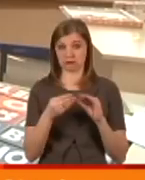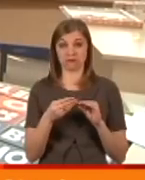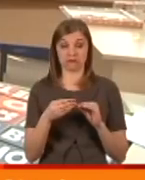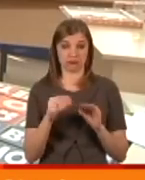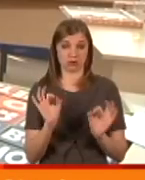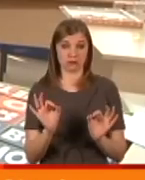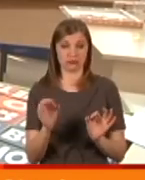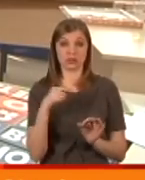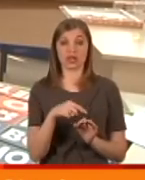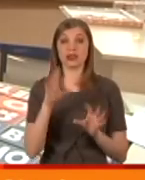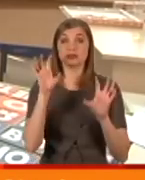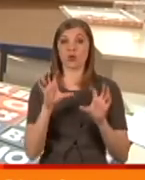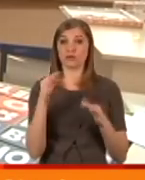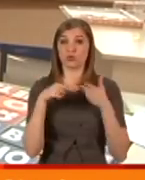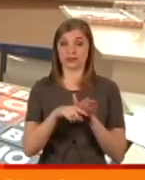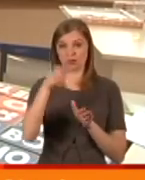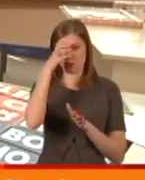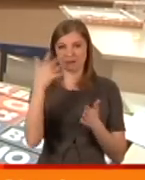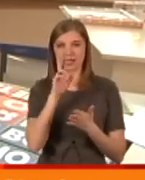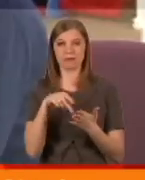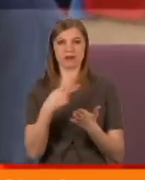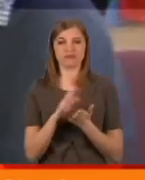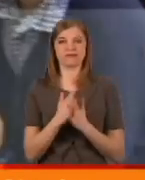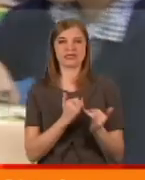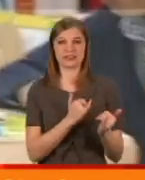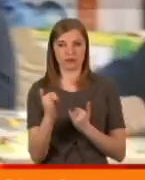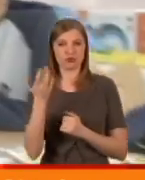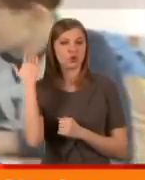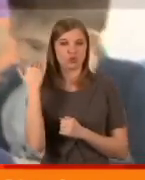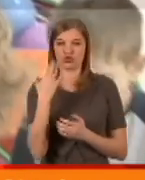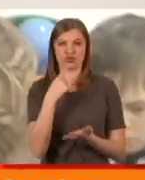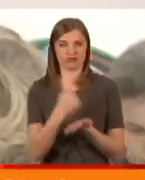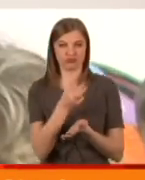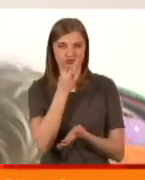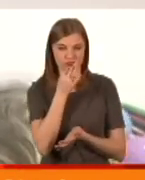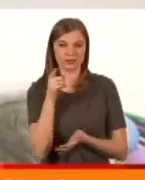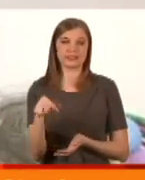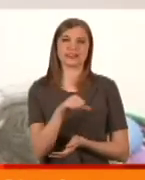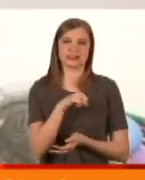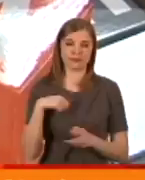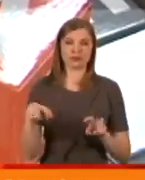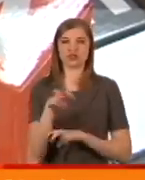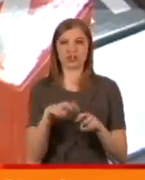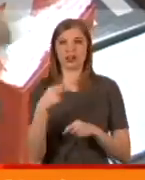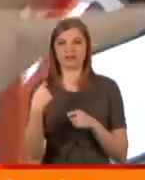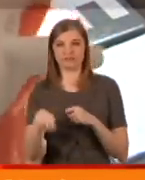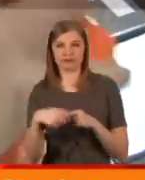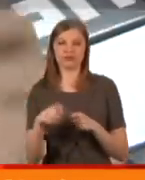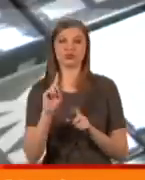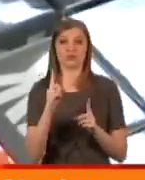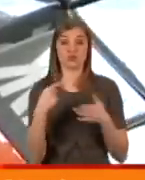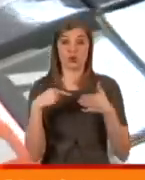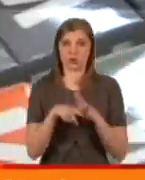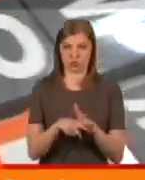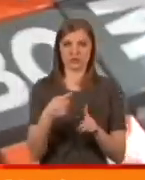чули закону Про інклюзивну освіту яким передбачене забезпечення тоді ще не ухвалили вони самотужки шукали благодійників бо